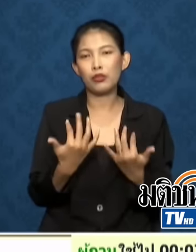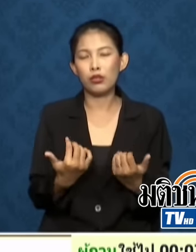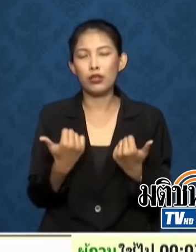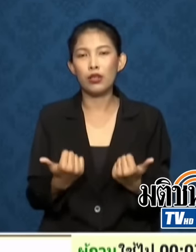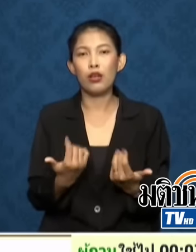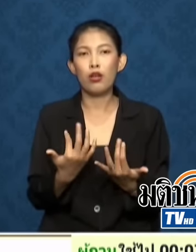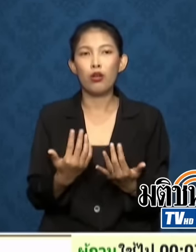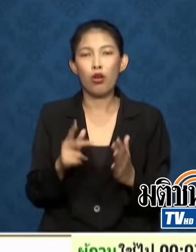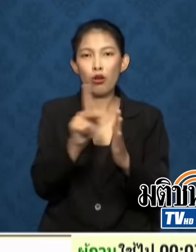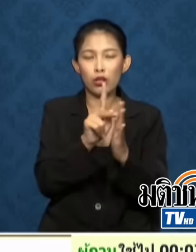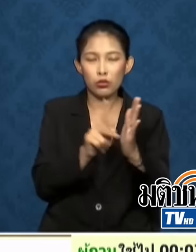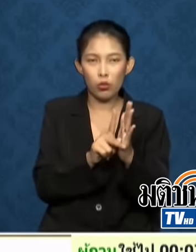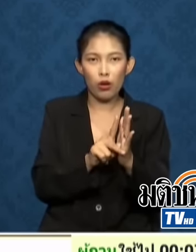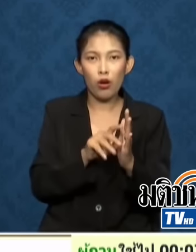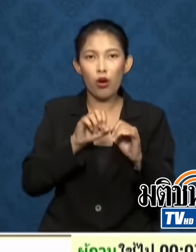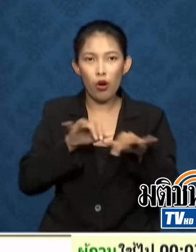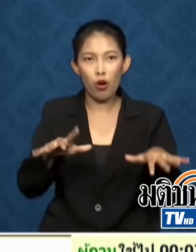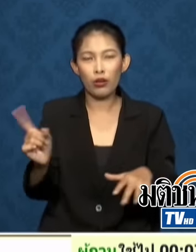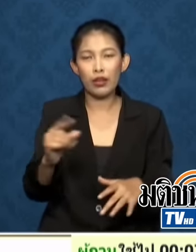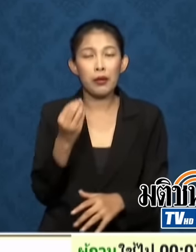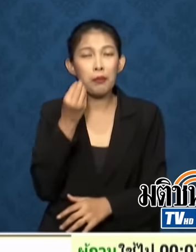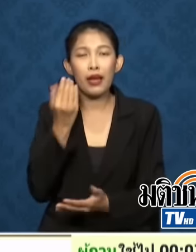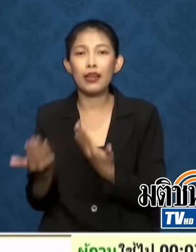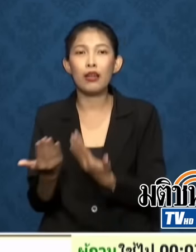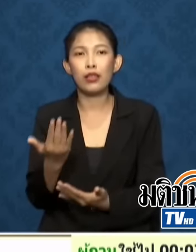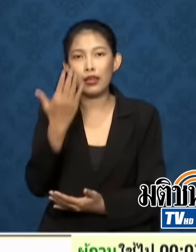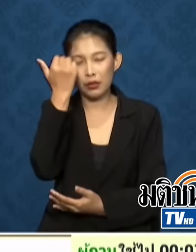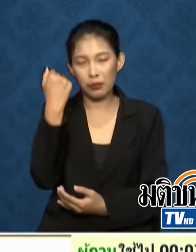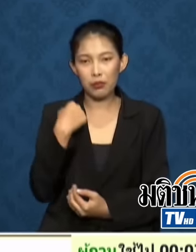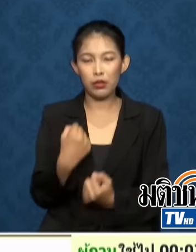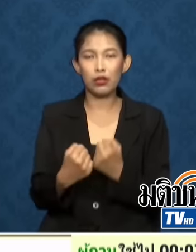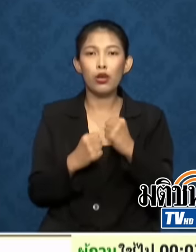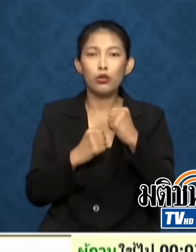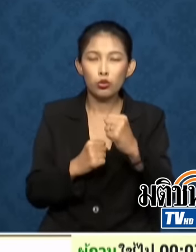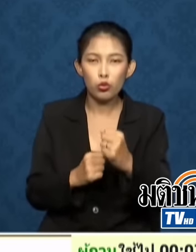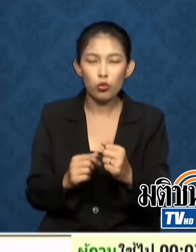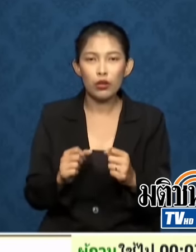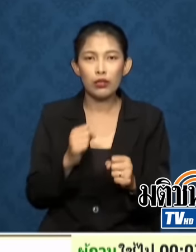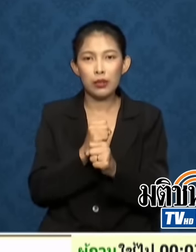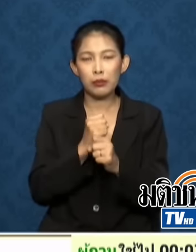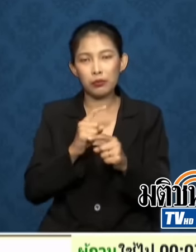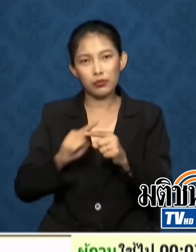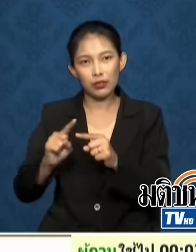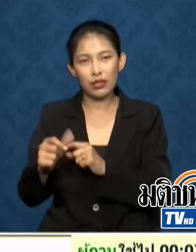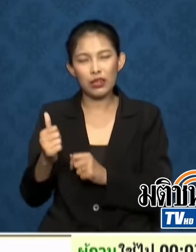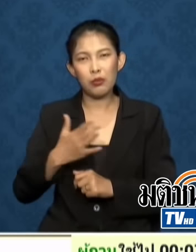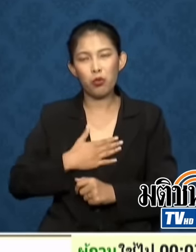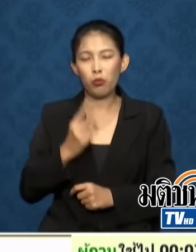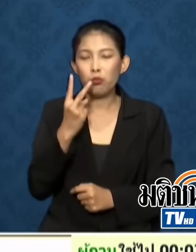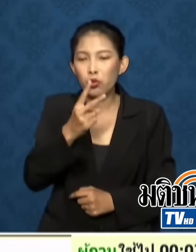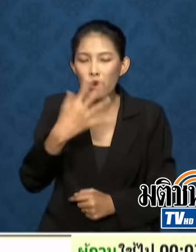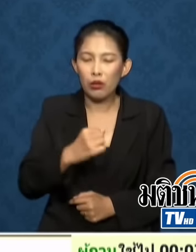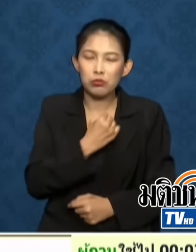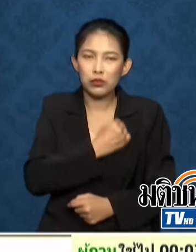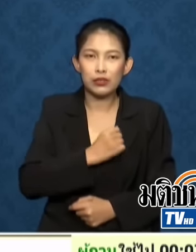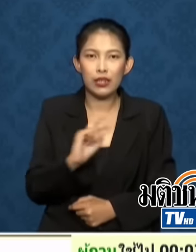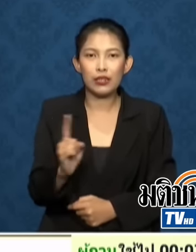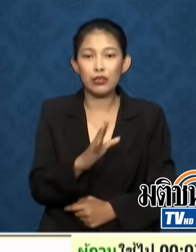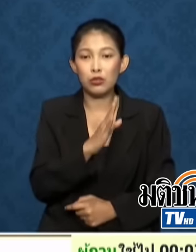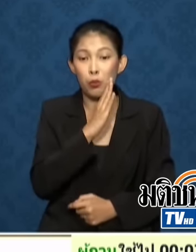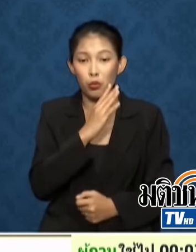าจไปอยู่ที่บ้านก็ได้ไปเฮ้าอเล็กก็ได้เพื่อเขาได้ต่อสู้คดีผมไปเห็นแล้วเศร้าใจคนที่ประกัน